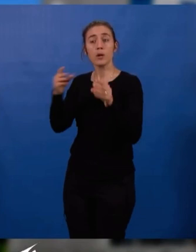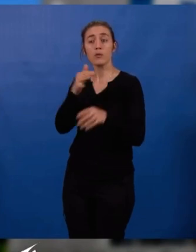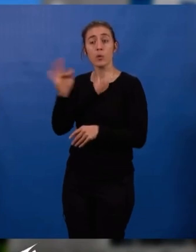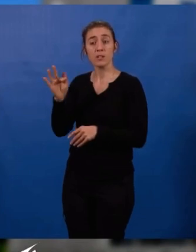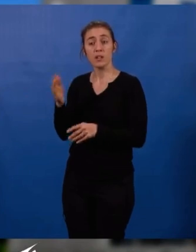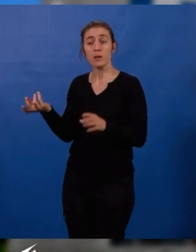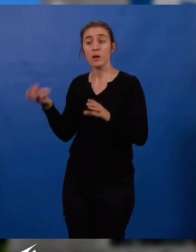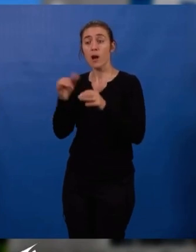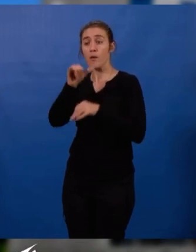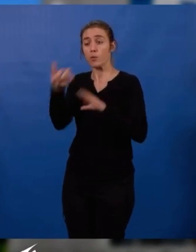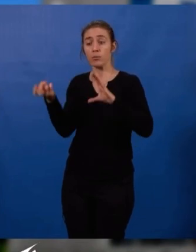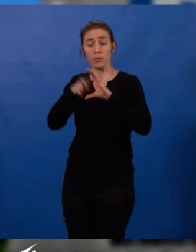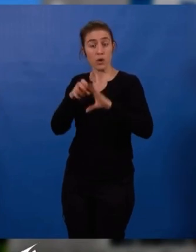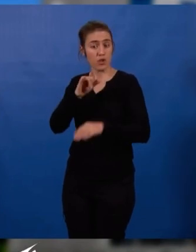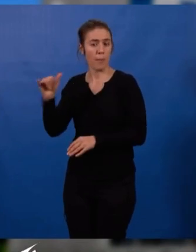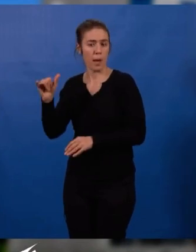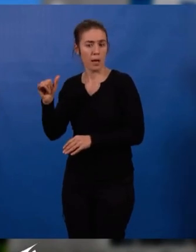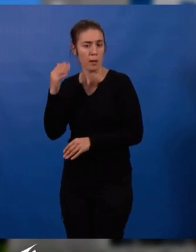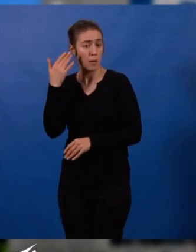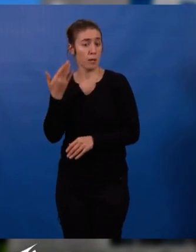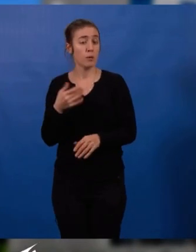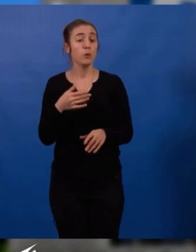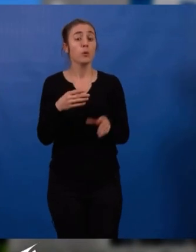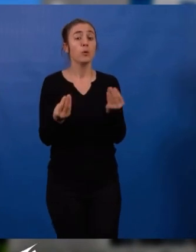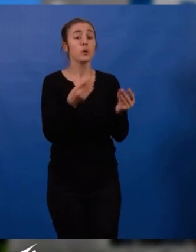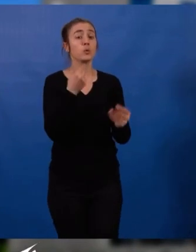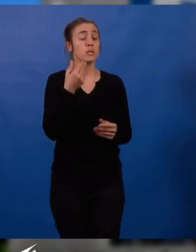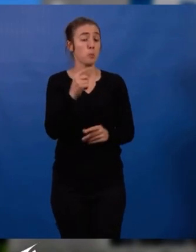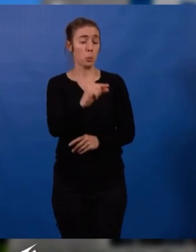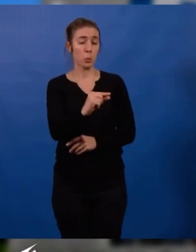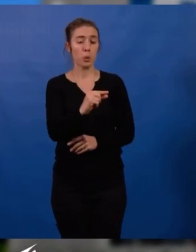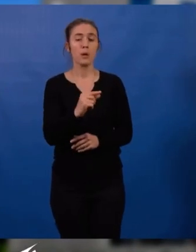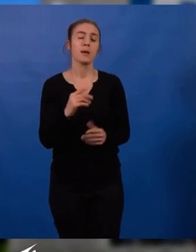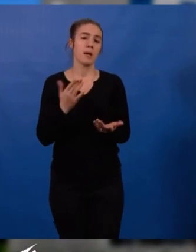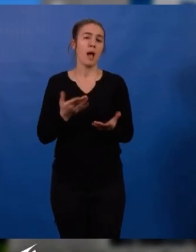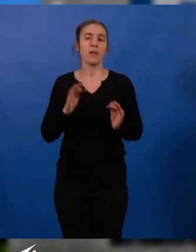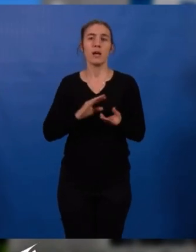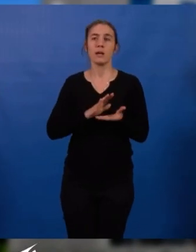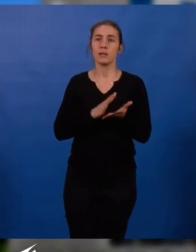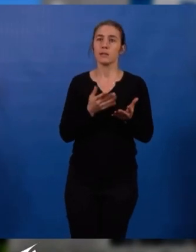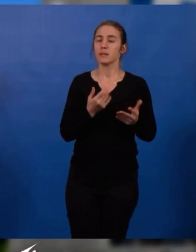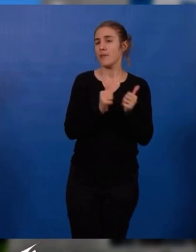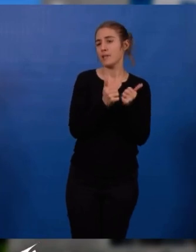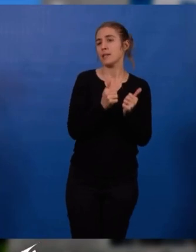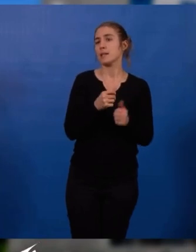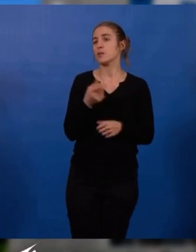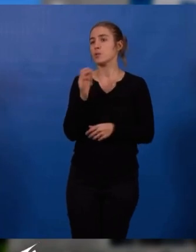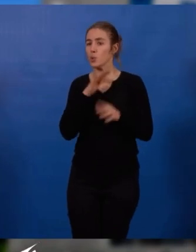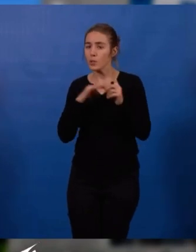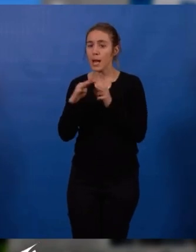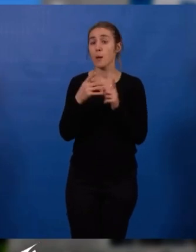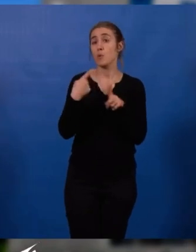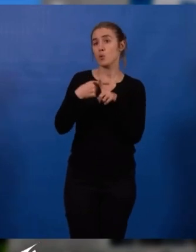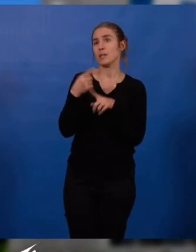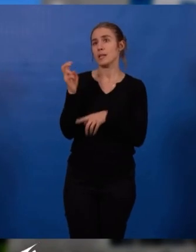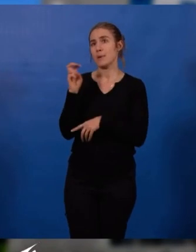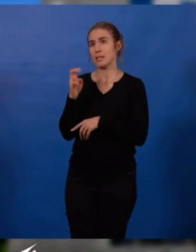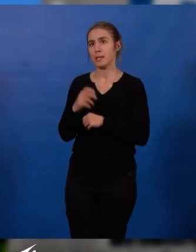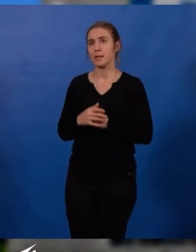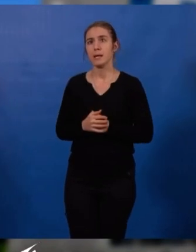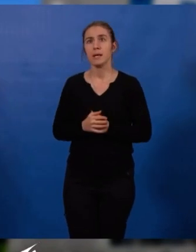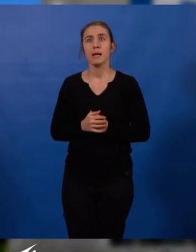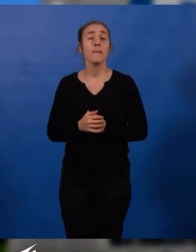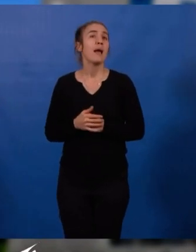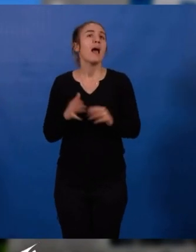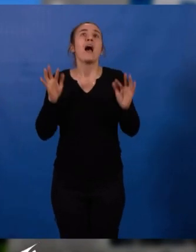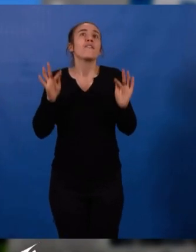l'avion. Il s'agit donc de justice sociale et climatique. Et pardon de spoiler ceux qui en rêvent, mais aucun avion vert ne